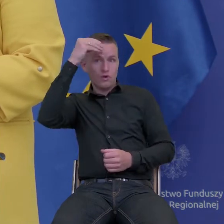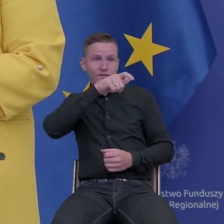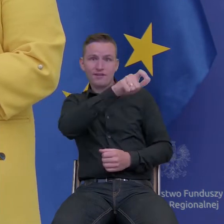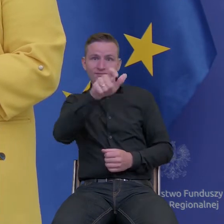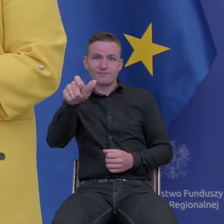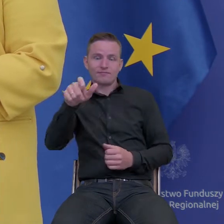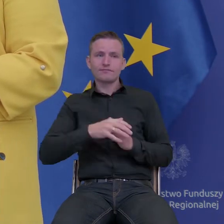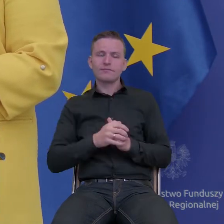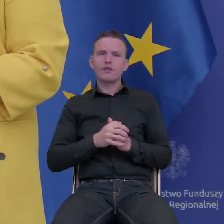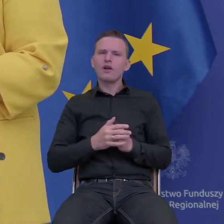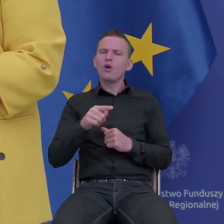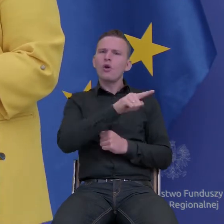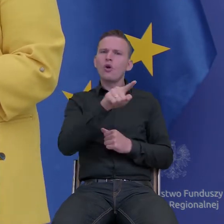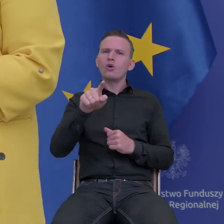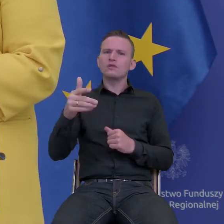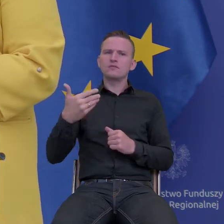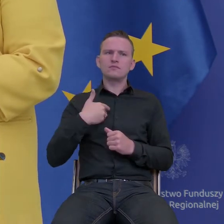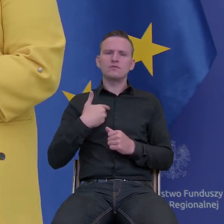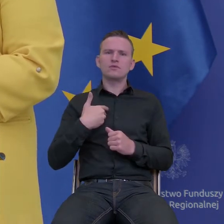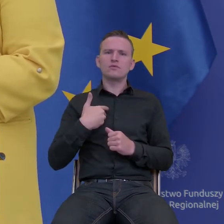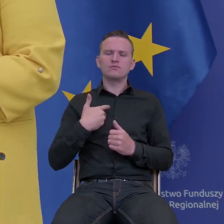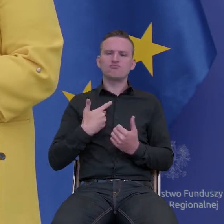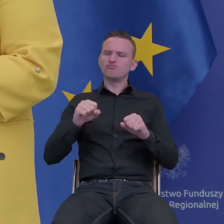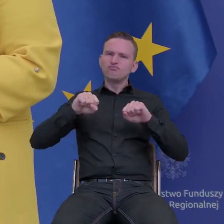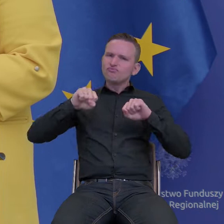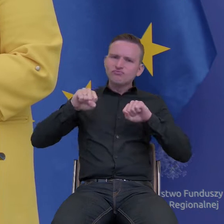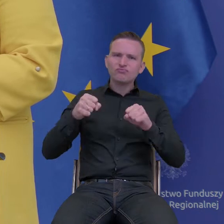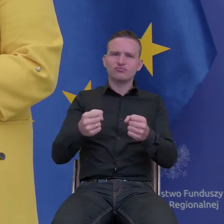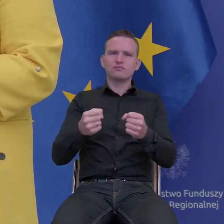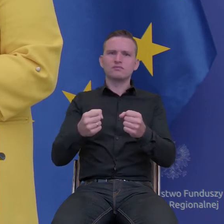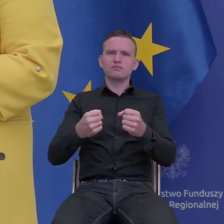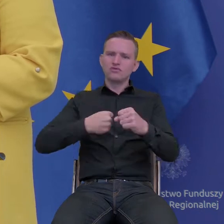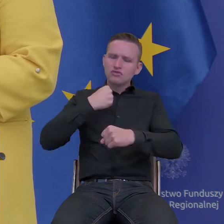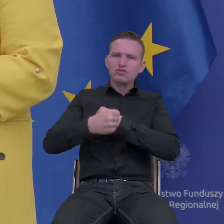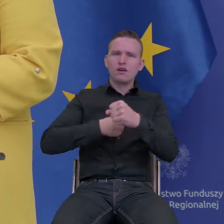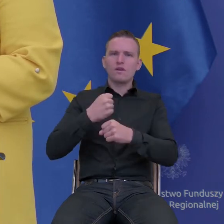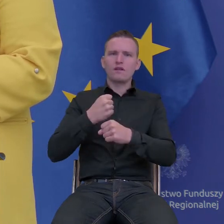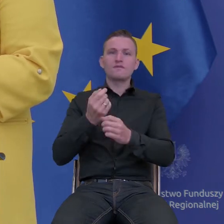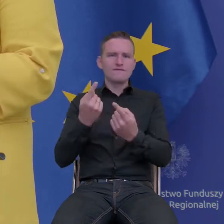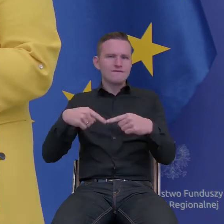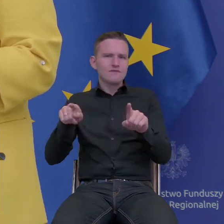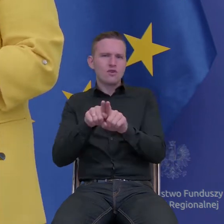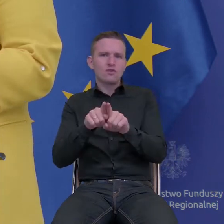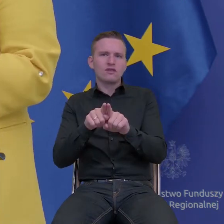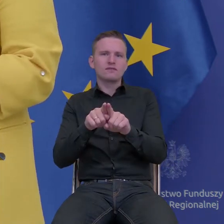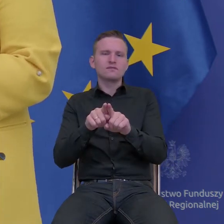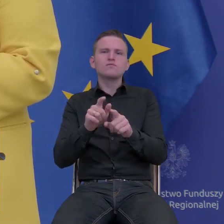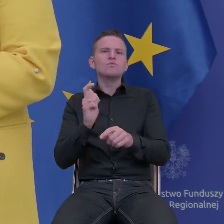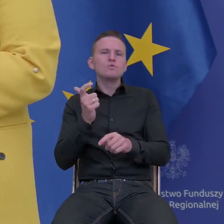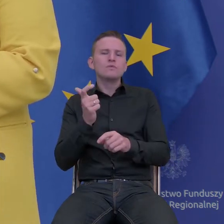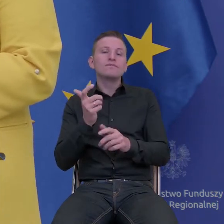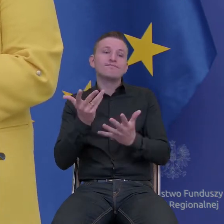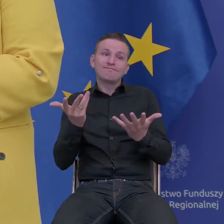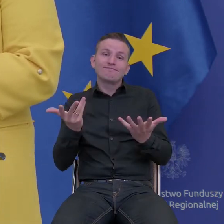sposób usuwać bariery, by nasze parki, szkoły, ulice, miejsca